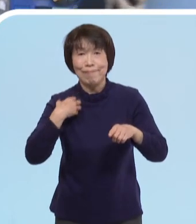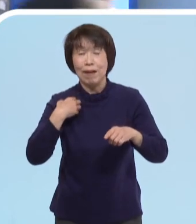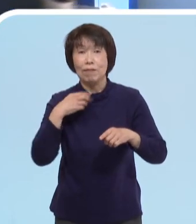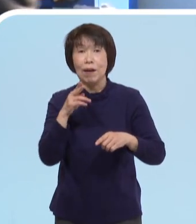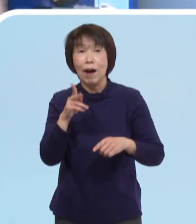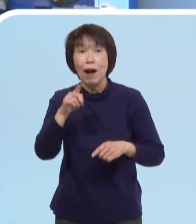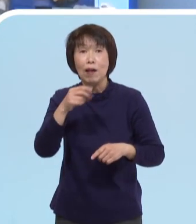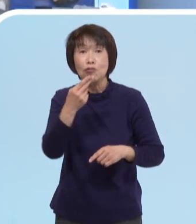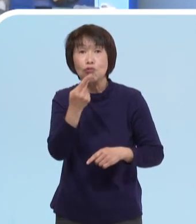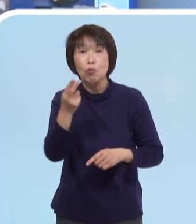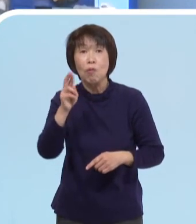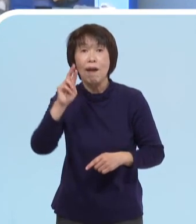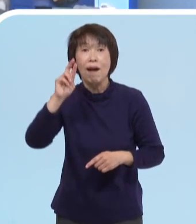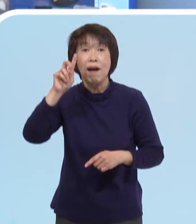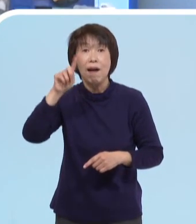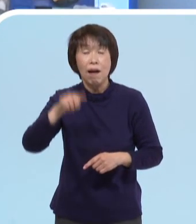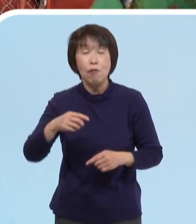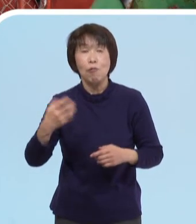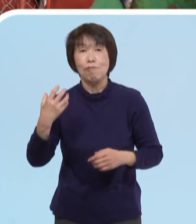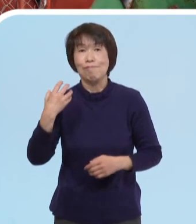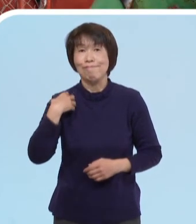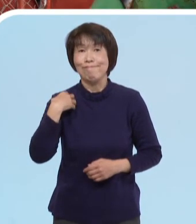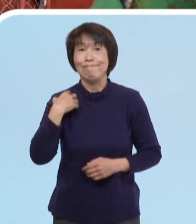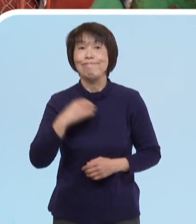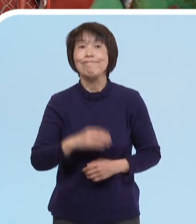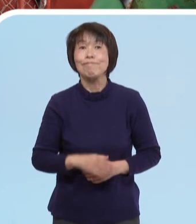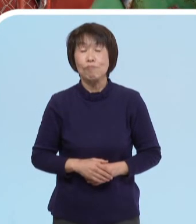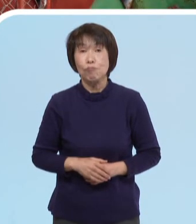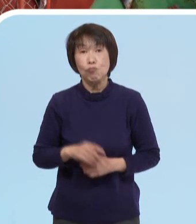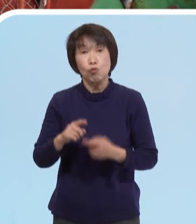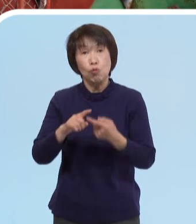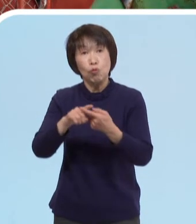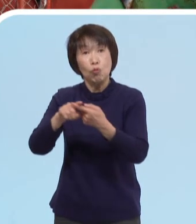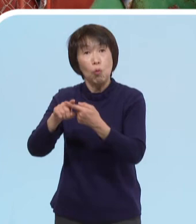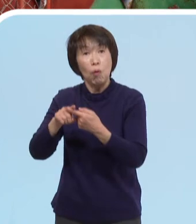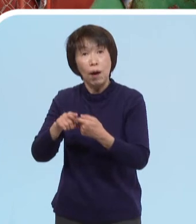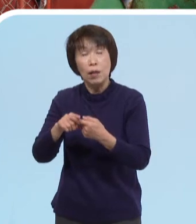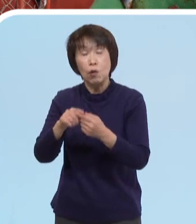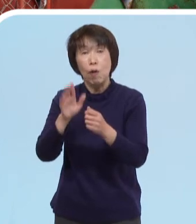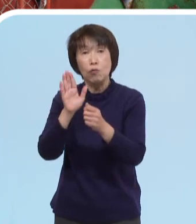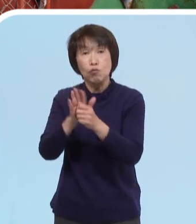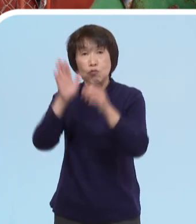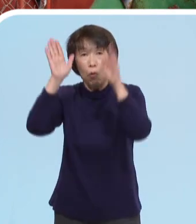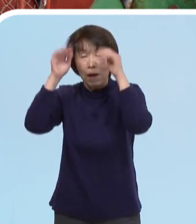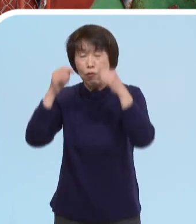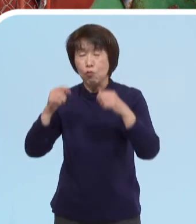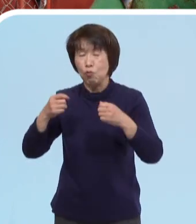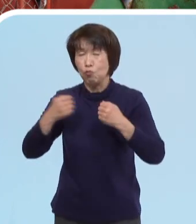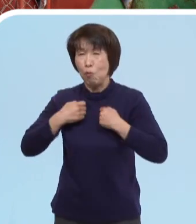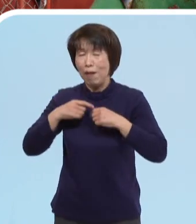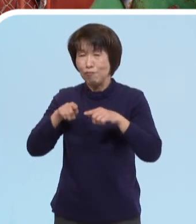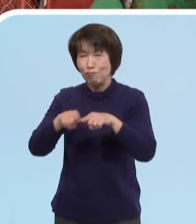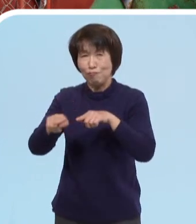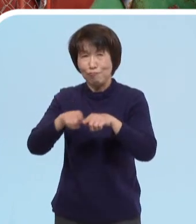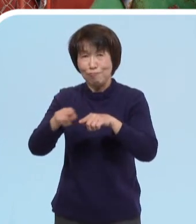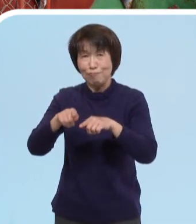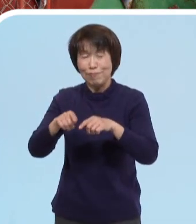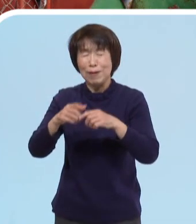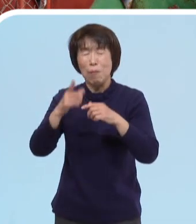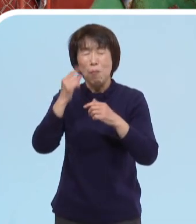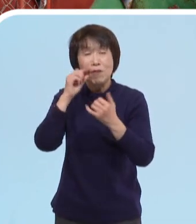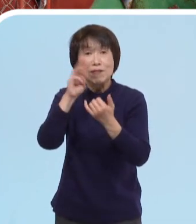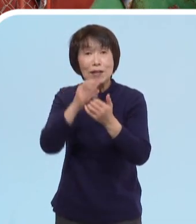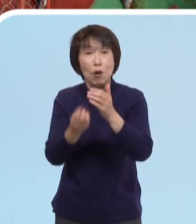そしてここ日本レスキュー協会では災害救助犬をトレーニングし、災害時に全国へ派遣しています